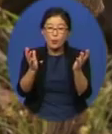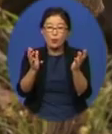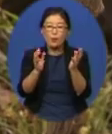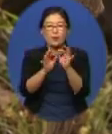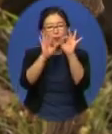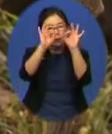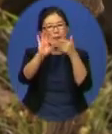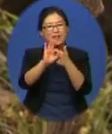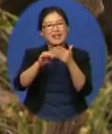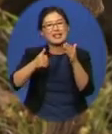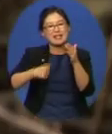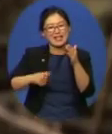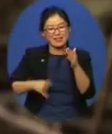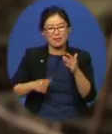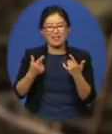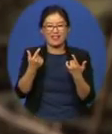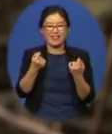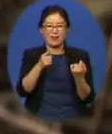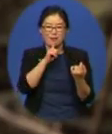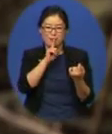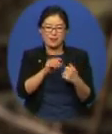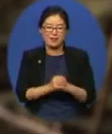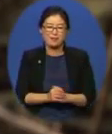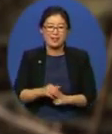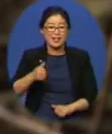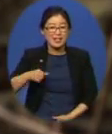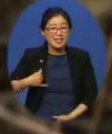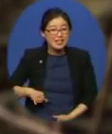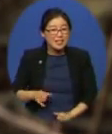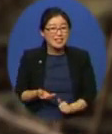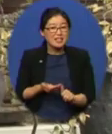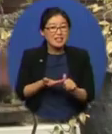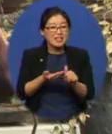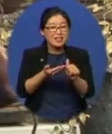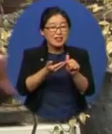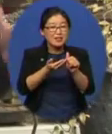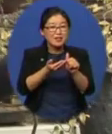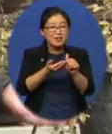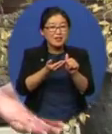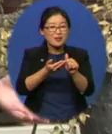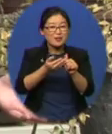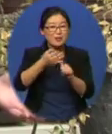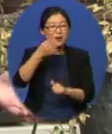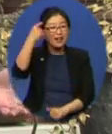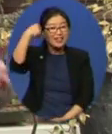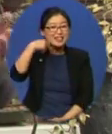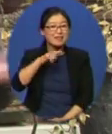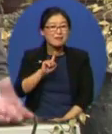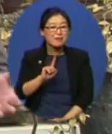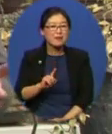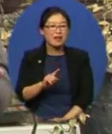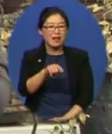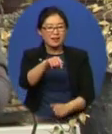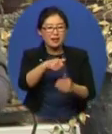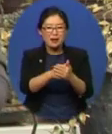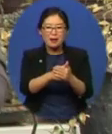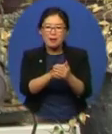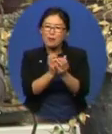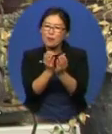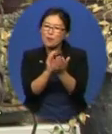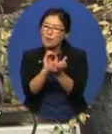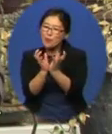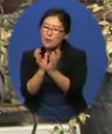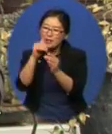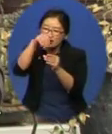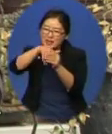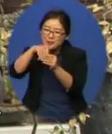하는데요. 자식을 키우는 보람은 무엇인가요? 작품을 만들어 놓고 심어 놓고 했을 때